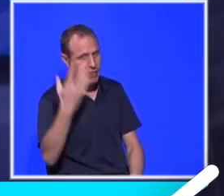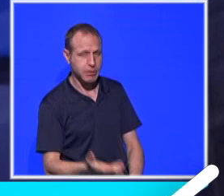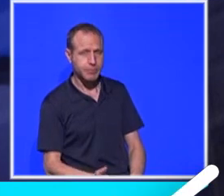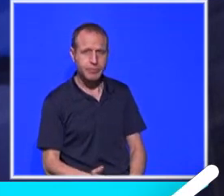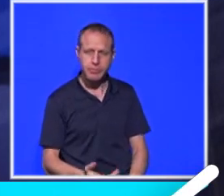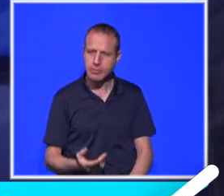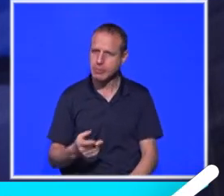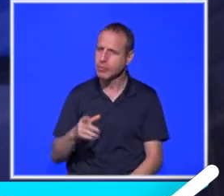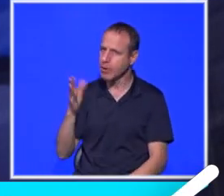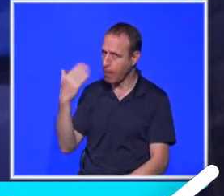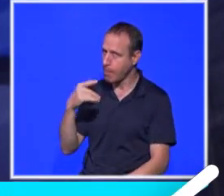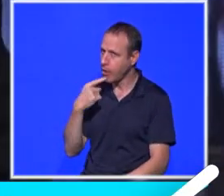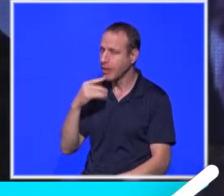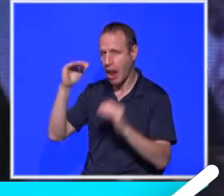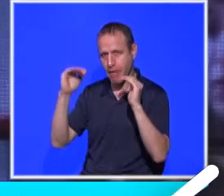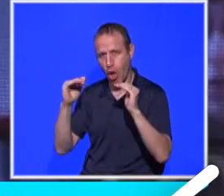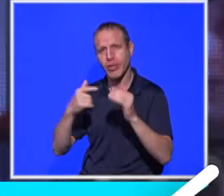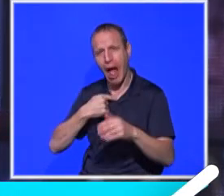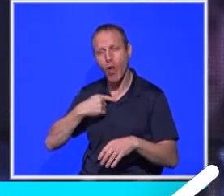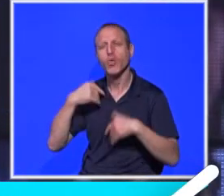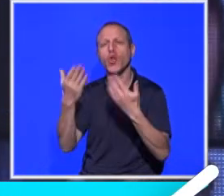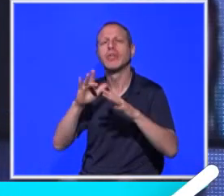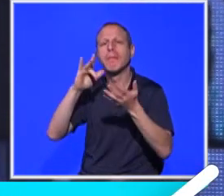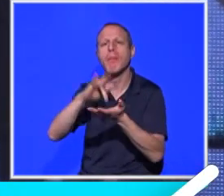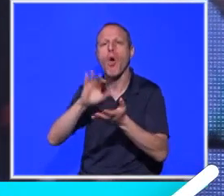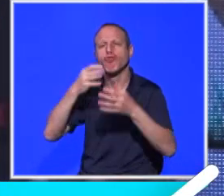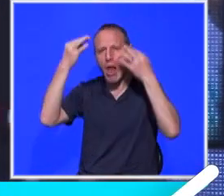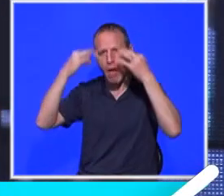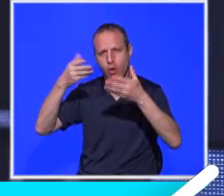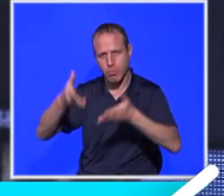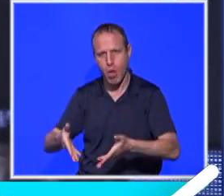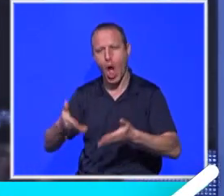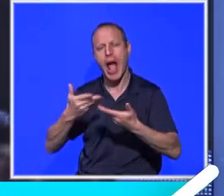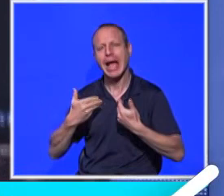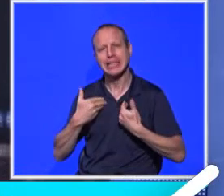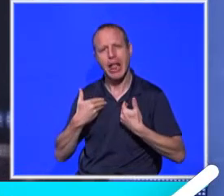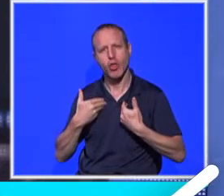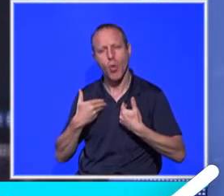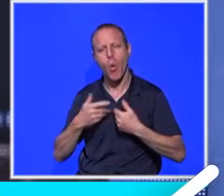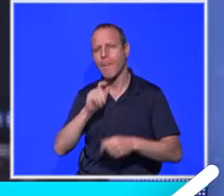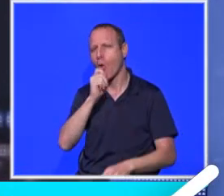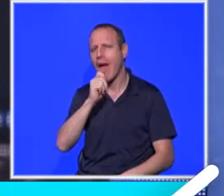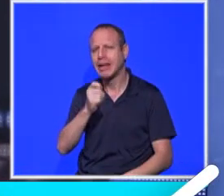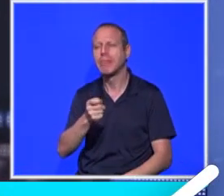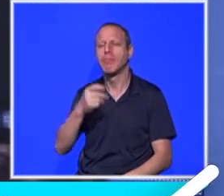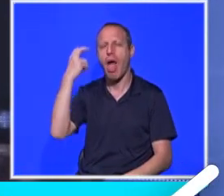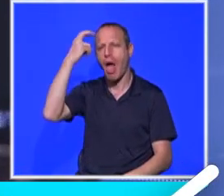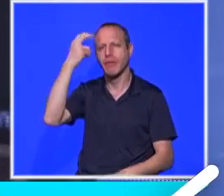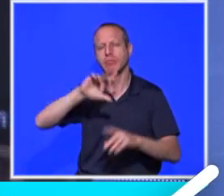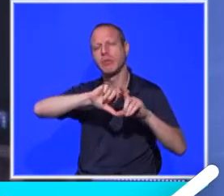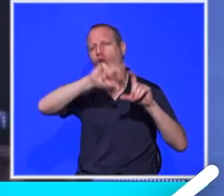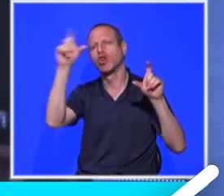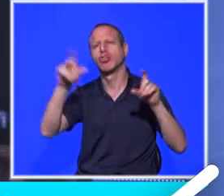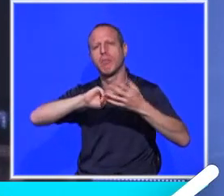את זה. אבל בוא נגיד שלפחות אנחנו נותנים מקום של כבוד כאן אצלנו למרואיינים ערבים ומכל הקשת